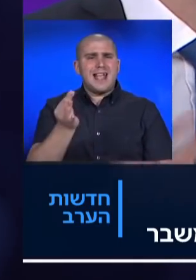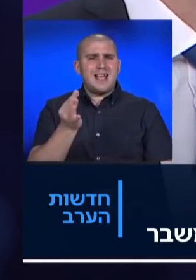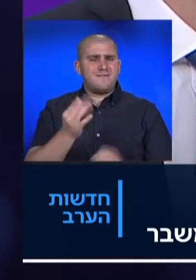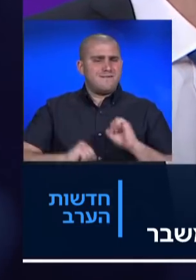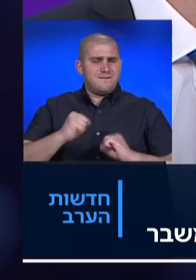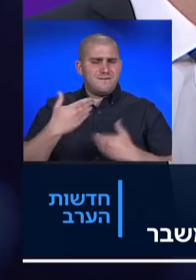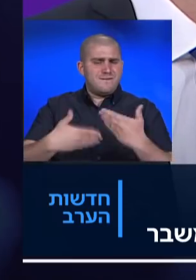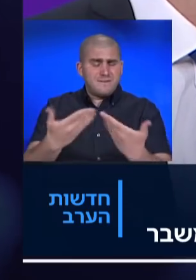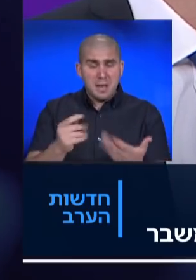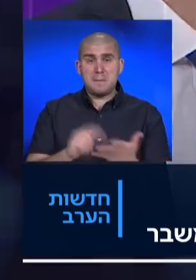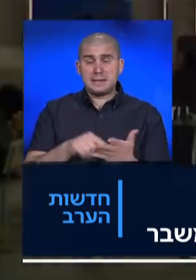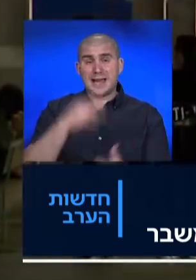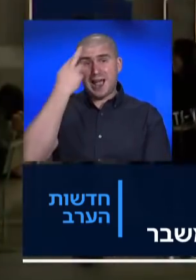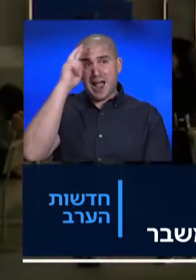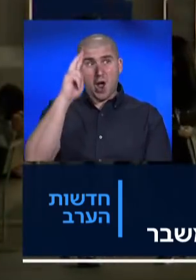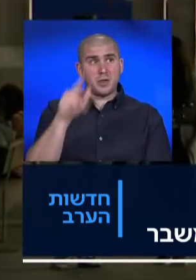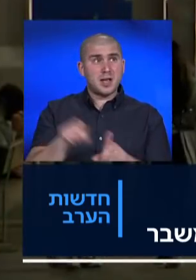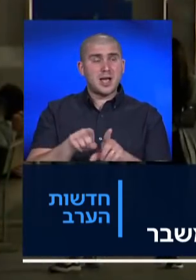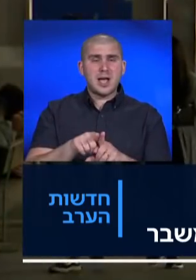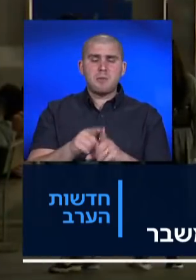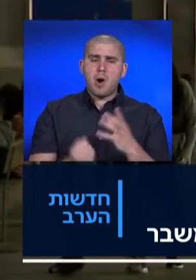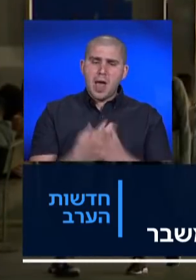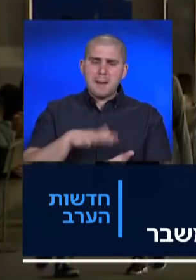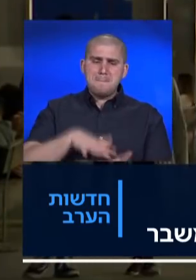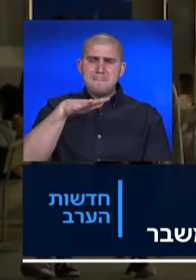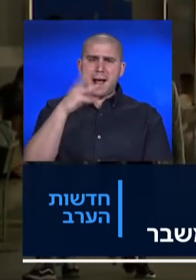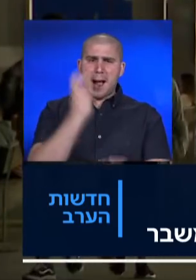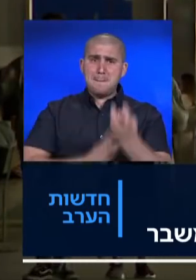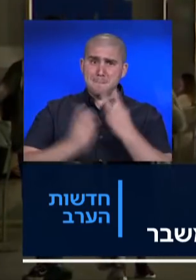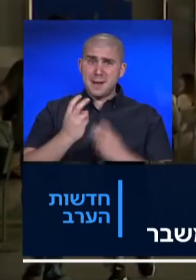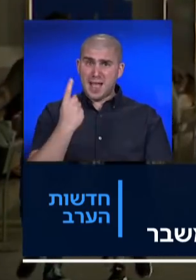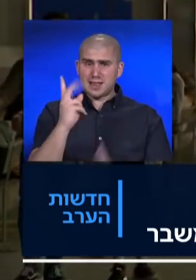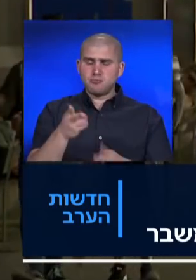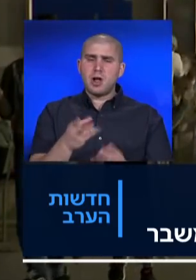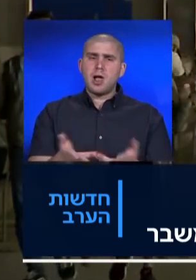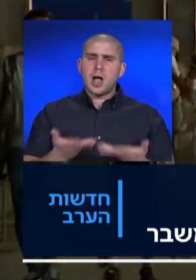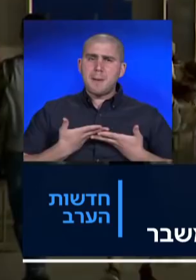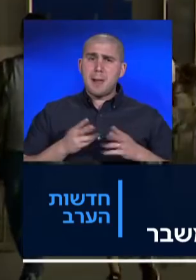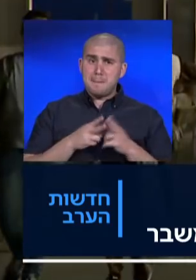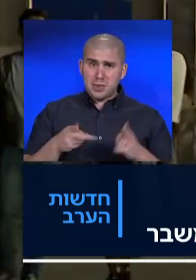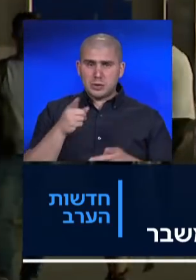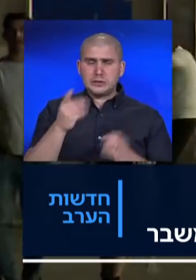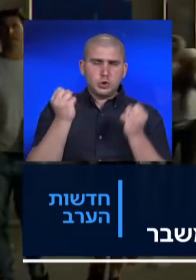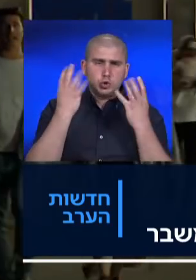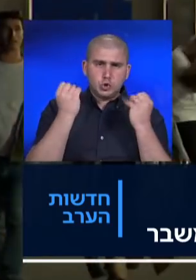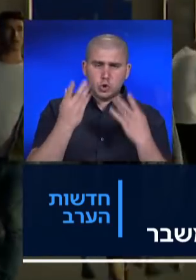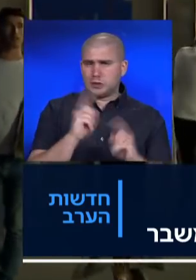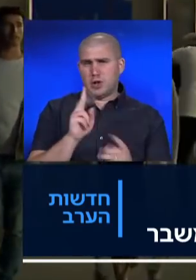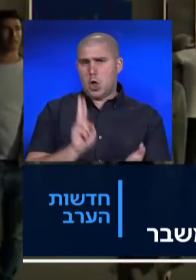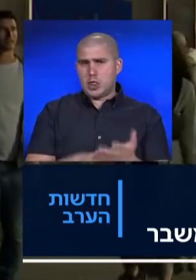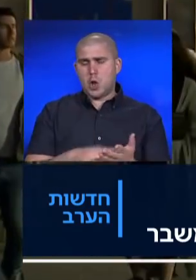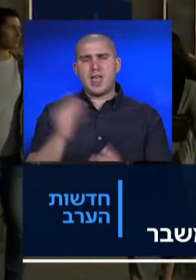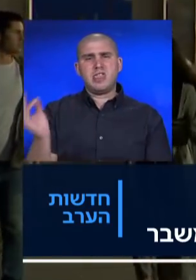הרעיון, כאילו אם נקים מאגר מידע אחד, נוכל בעצם למצוא את הפתרון, הוא רעיון הבל, ולא כך הנגיף הזה